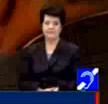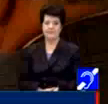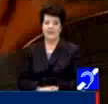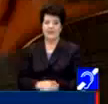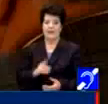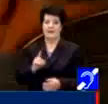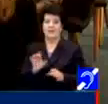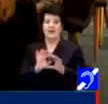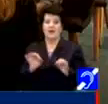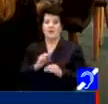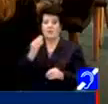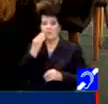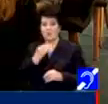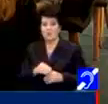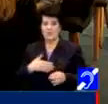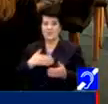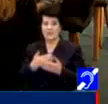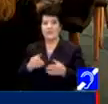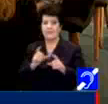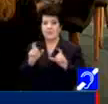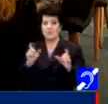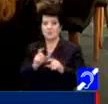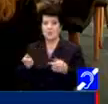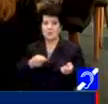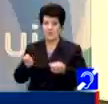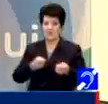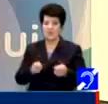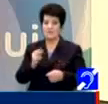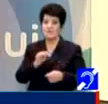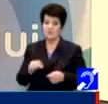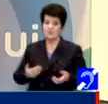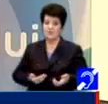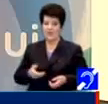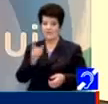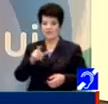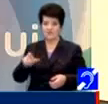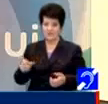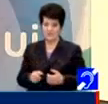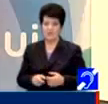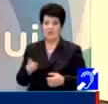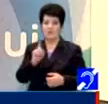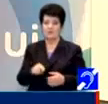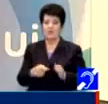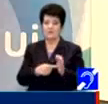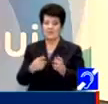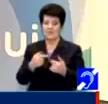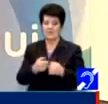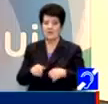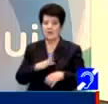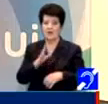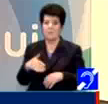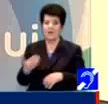EUFOR Digital va îmbunătăți nu doar activitatea instituțiilor guvernamentale, ci și viața cetățenilor. Cele 6 țări care fac parte